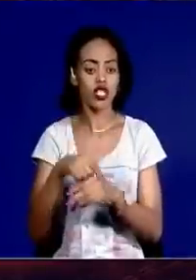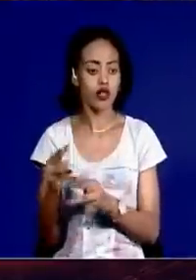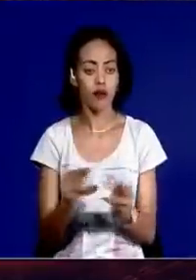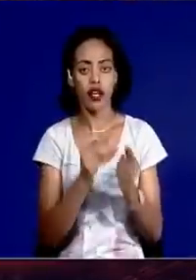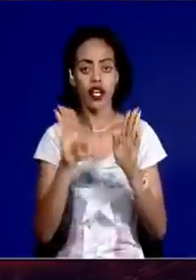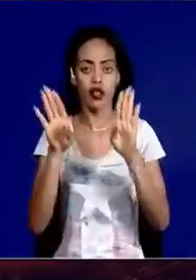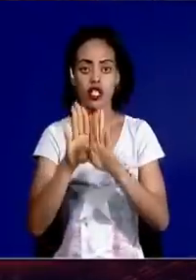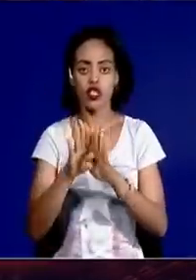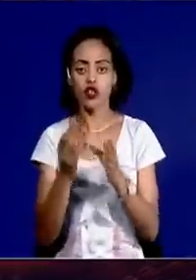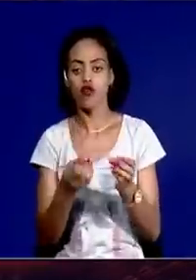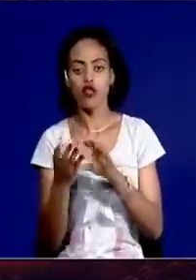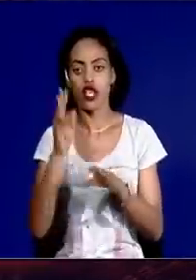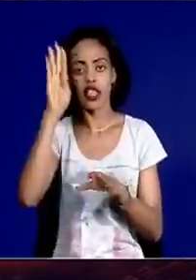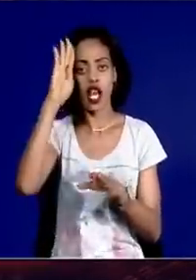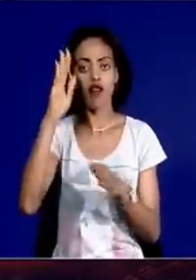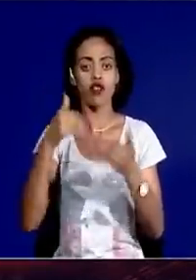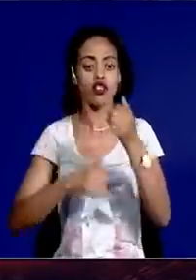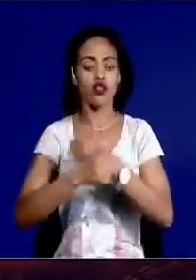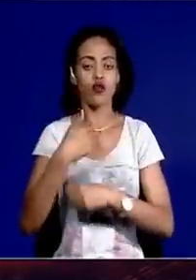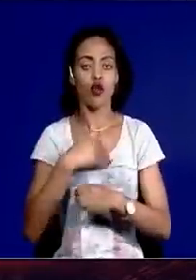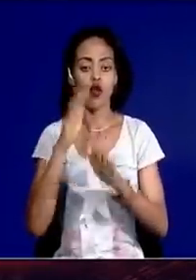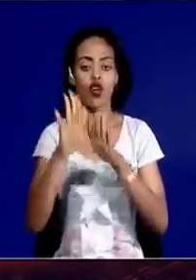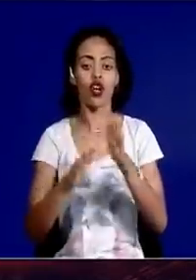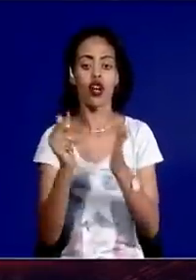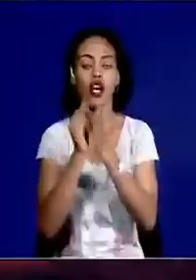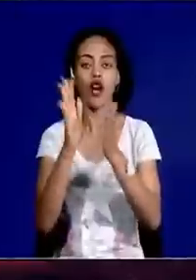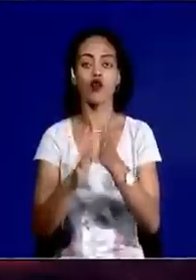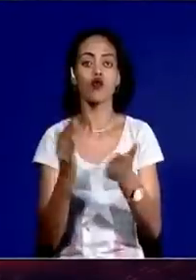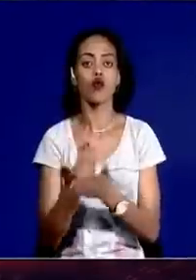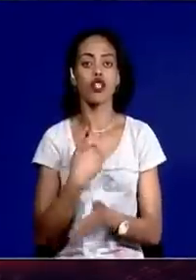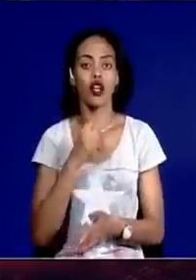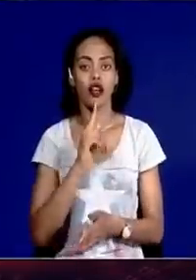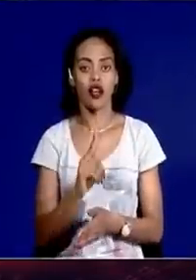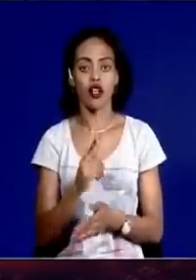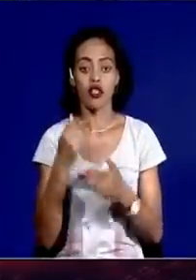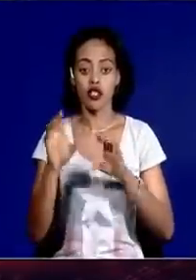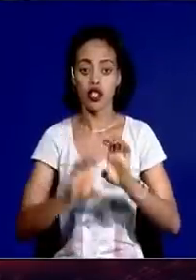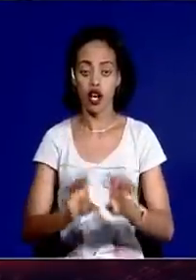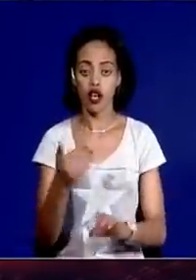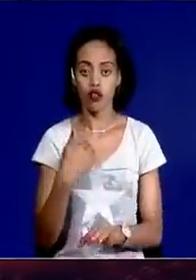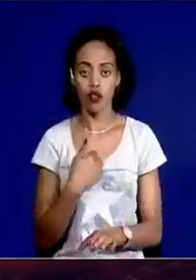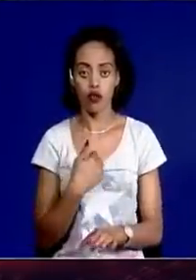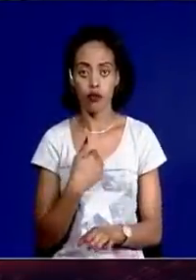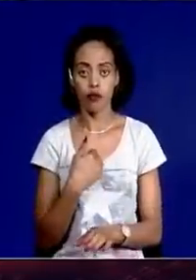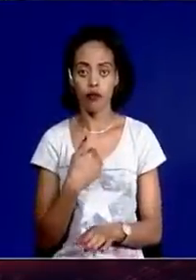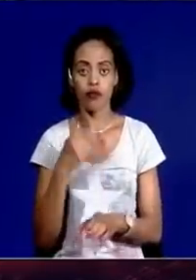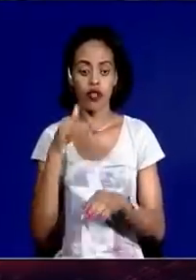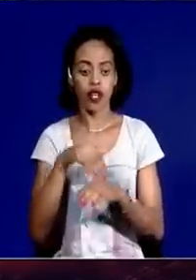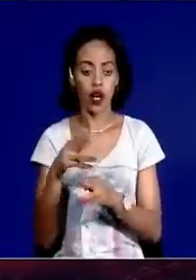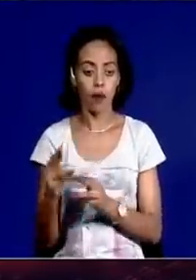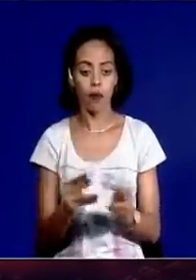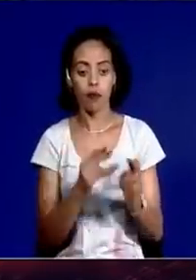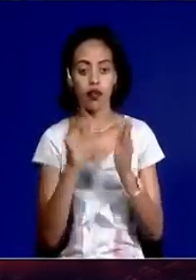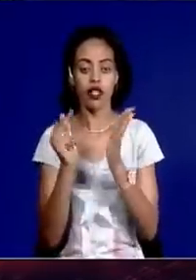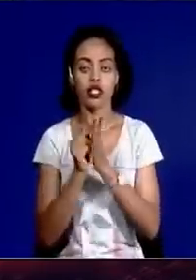ፍሰት ትራፊክ ዘተኣጓጉሉ ግን ሕጋዊ ስጉምቲ እናወሰድና ኢና ይብሉ እዚ ነካይዶ ኣለና እቲ ኣብ መንገዲ